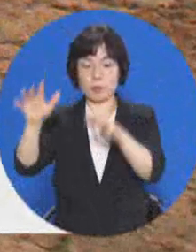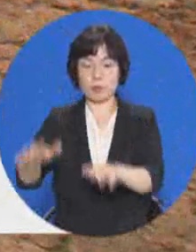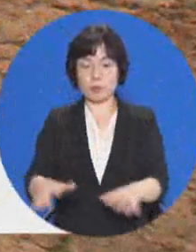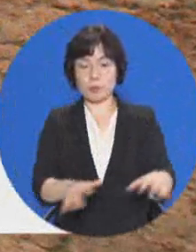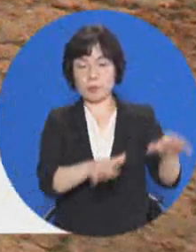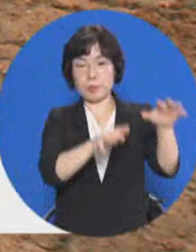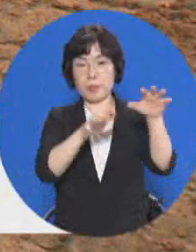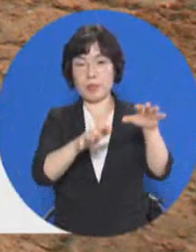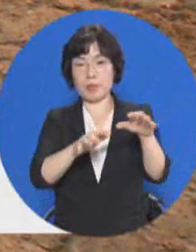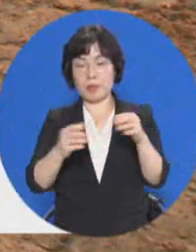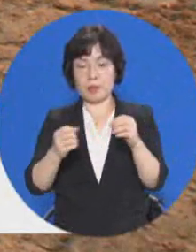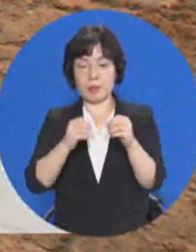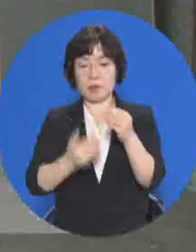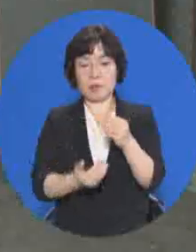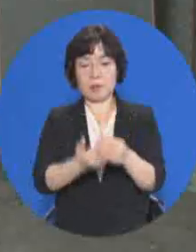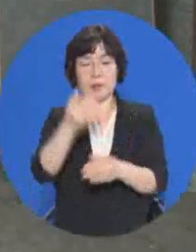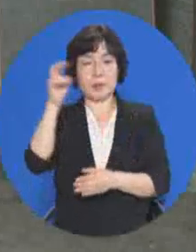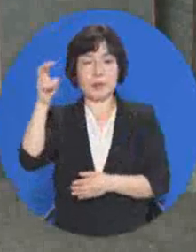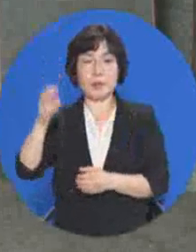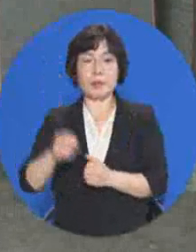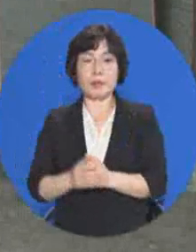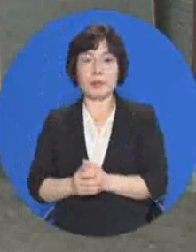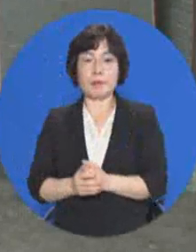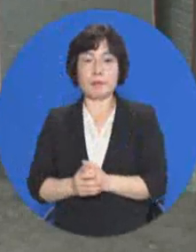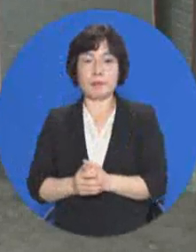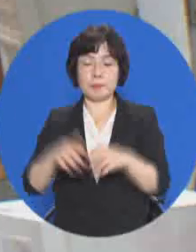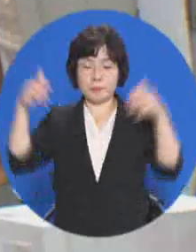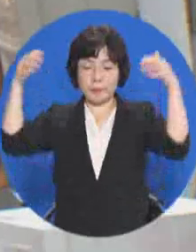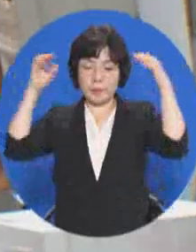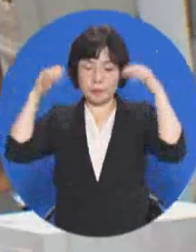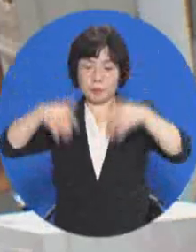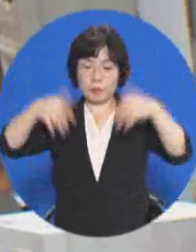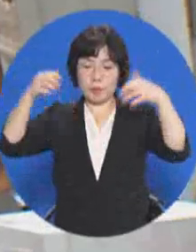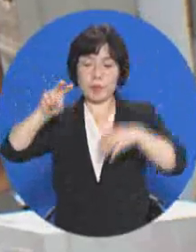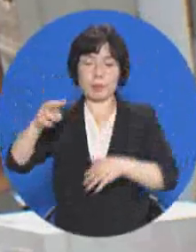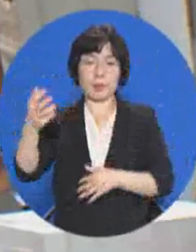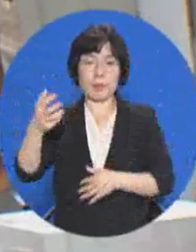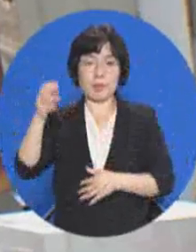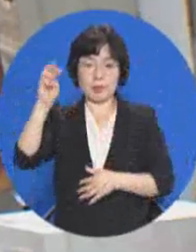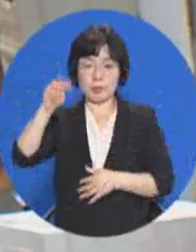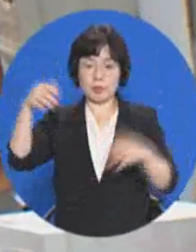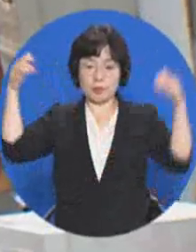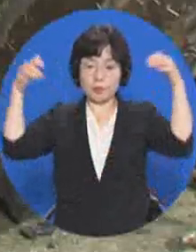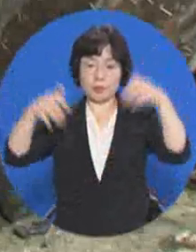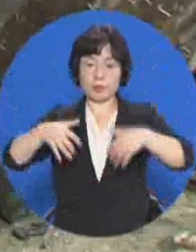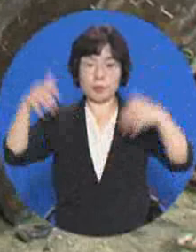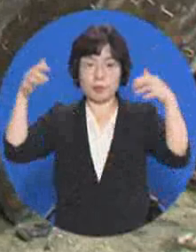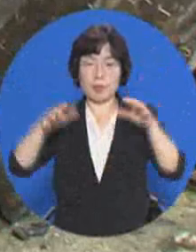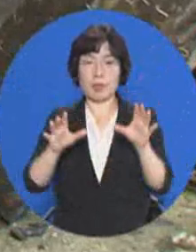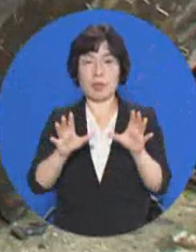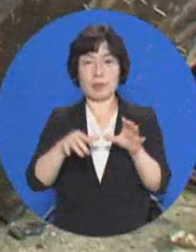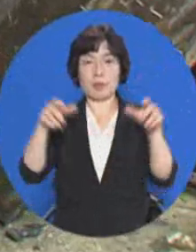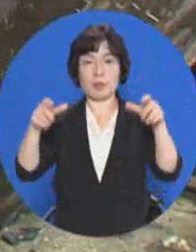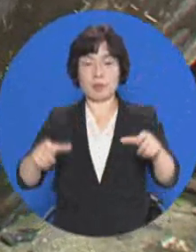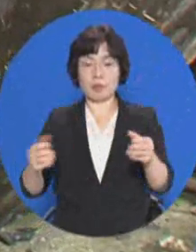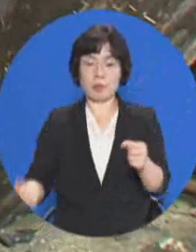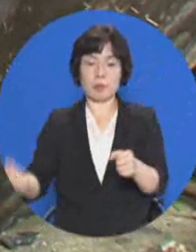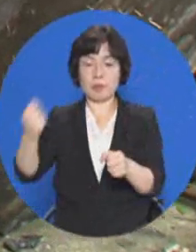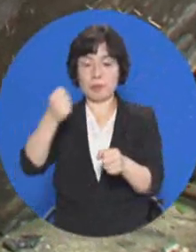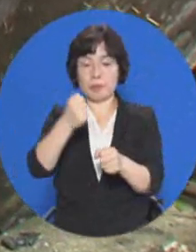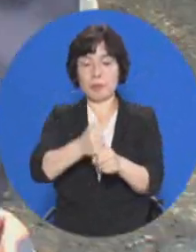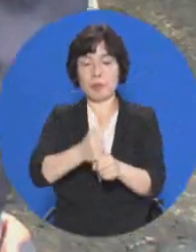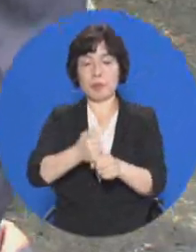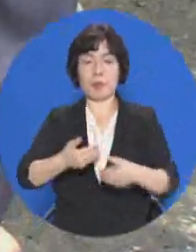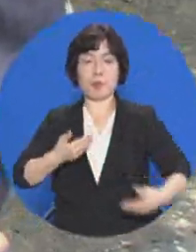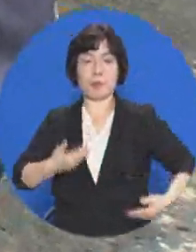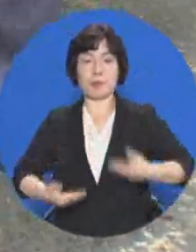스며들어서 이렇게 발생한 걸로 이렇게 판단 활동한 280 mm 의 많은 비가 내려 썬 1평 에서도 복구 작업은 군조